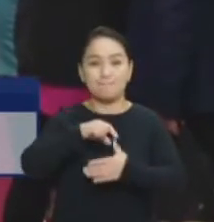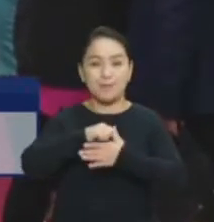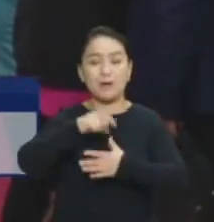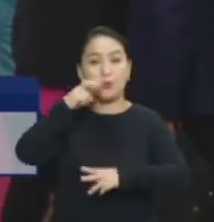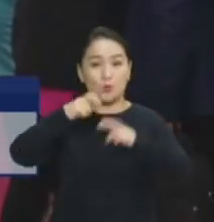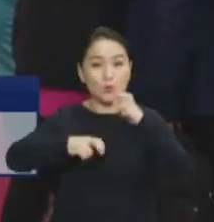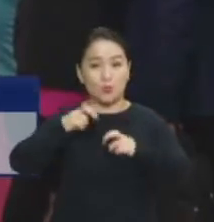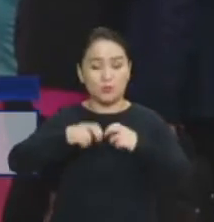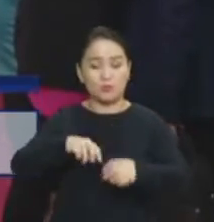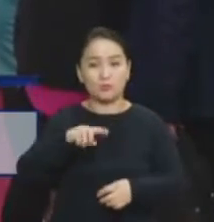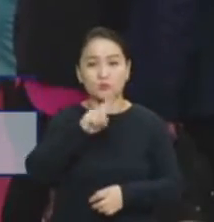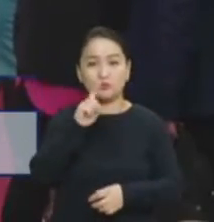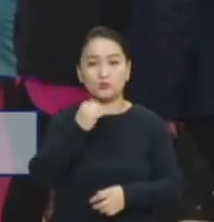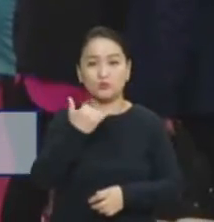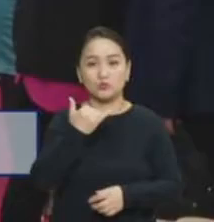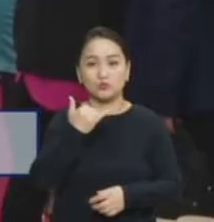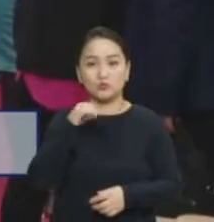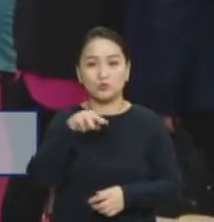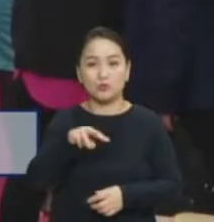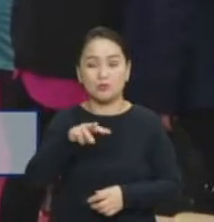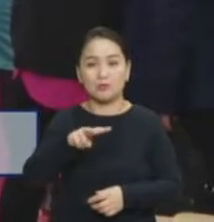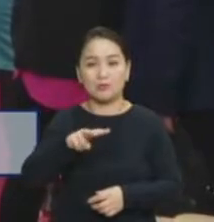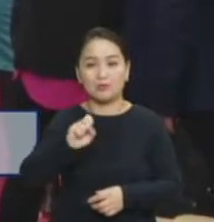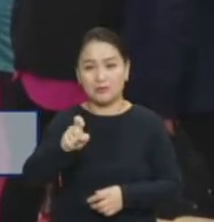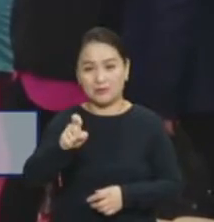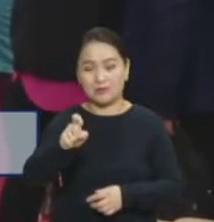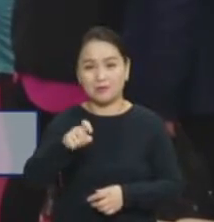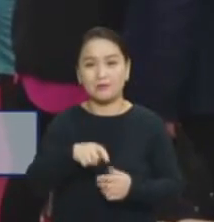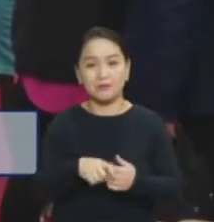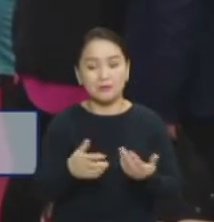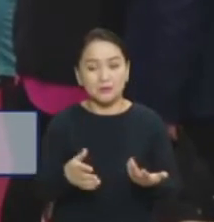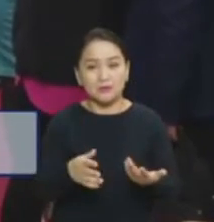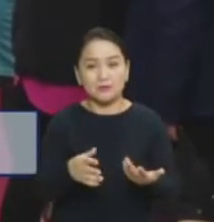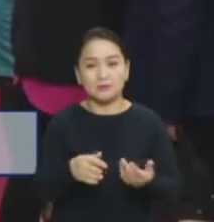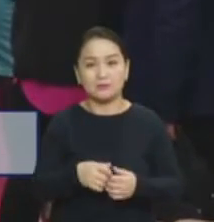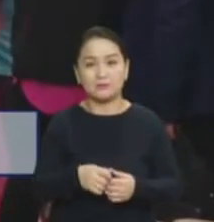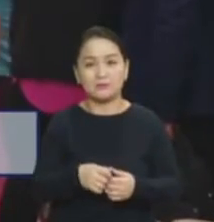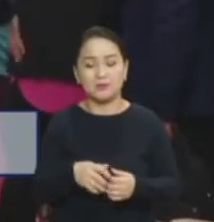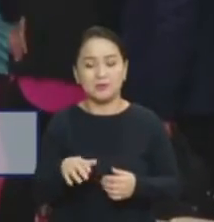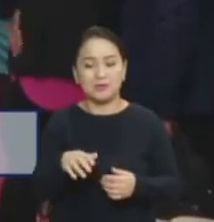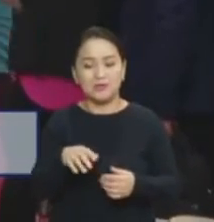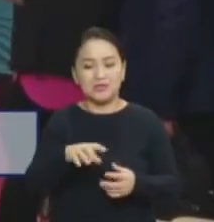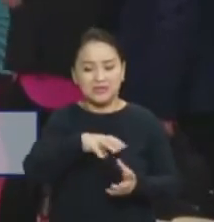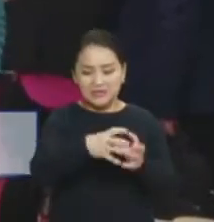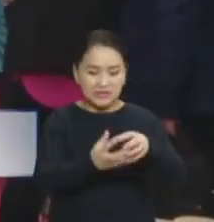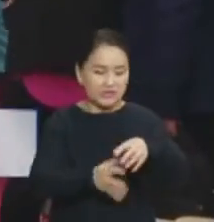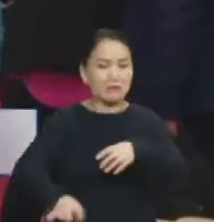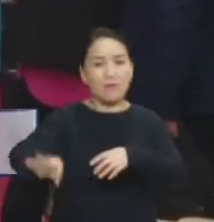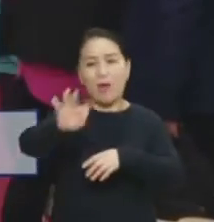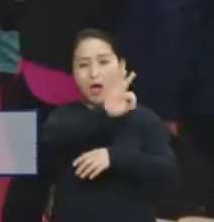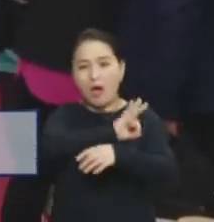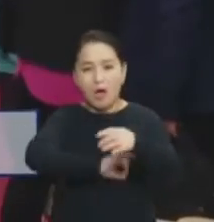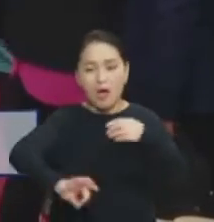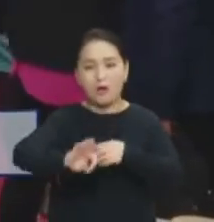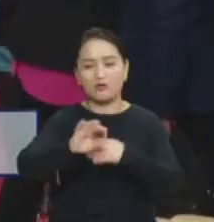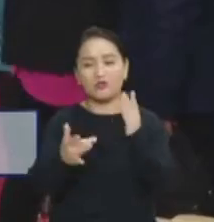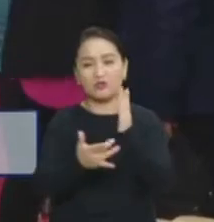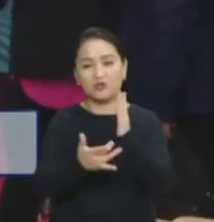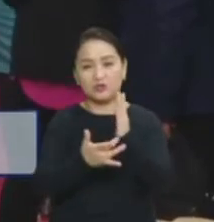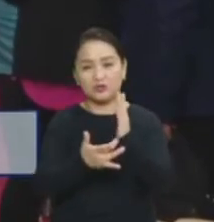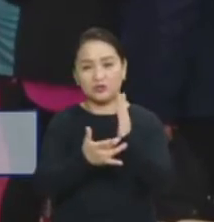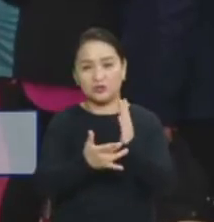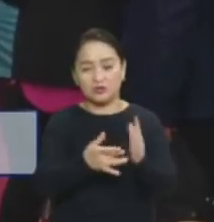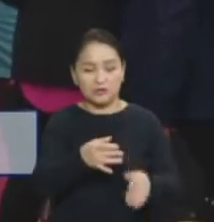үйлдвэрүүд зомболох гэж одоо дэлхийд байхгүй технологиг хэрэглэдэг. Тэгээд арьстай ингээд хагас чанаад гэж